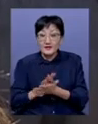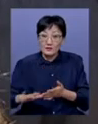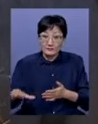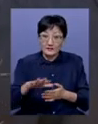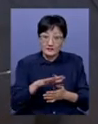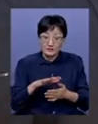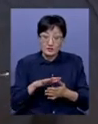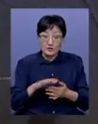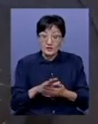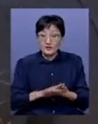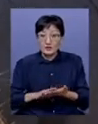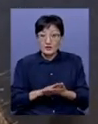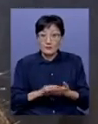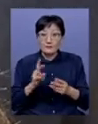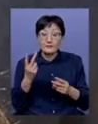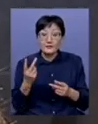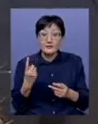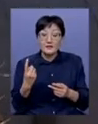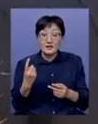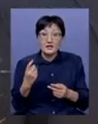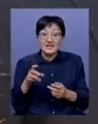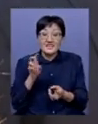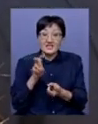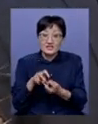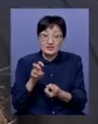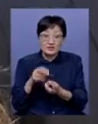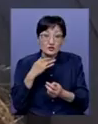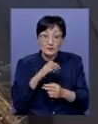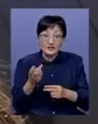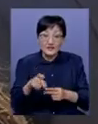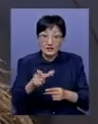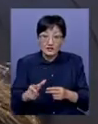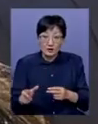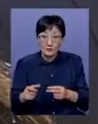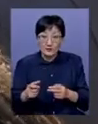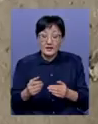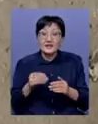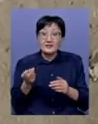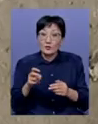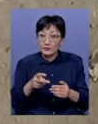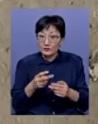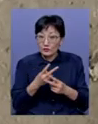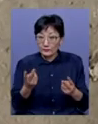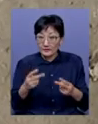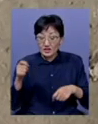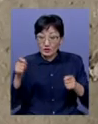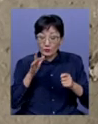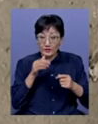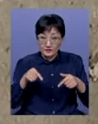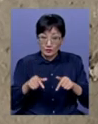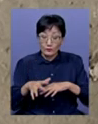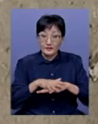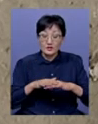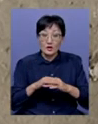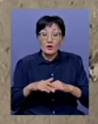бәрі. Іштеңге бір келген крыса деген толып отыр. Келген адамдар кіріп қайтадан шыға алмайды. Ал жаңбырлы маусымда мұндағы